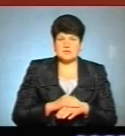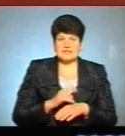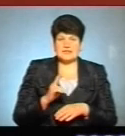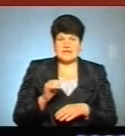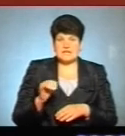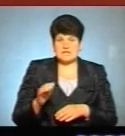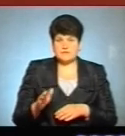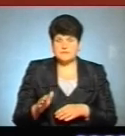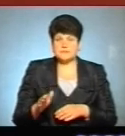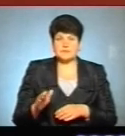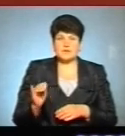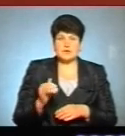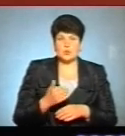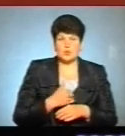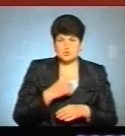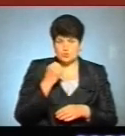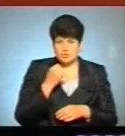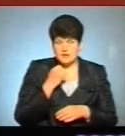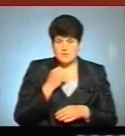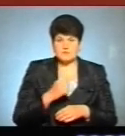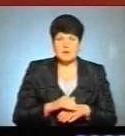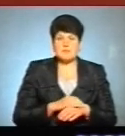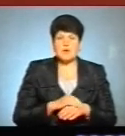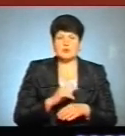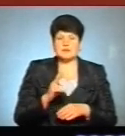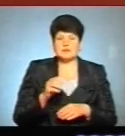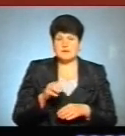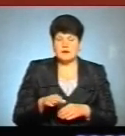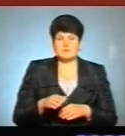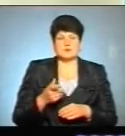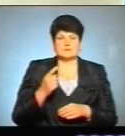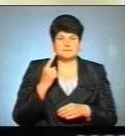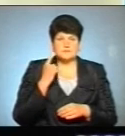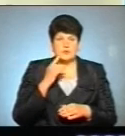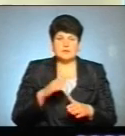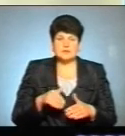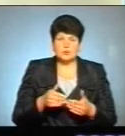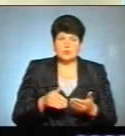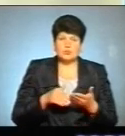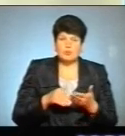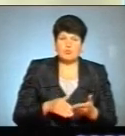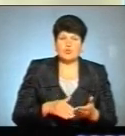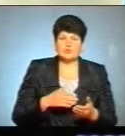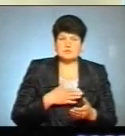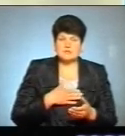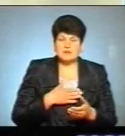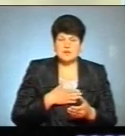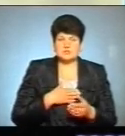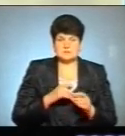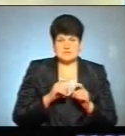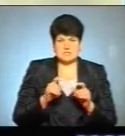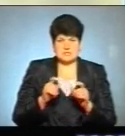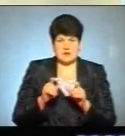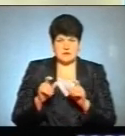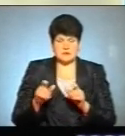благодійників. І хочу подякувати також благодійникам, які відгукуються і надають допомогу нашим стаціонарним закладам